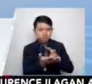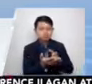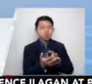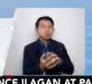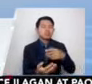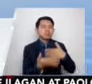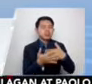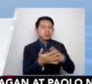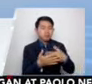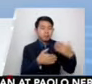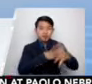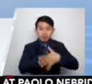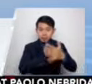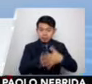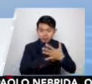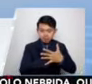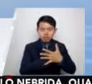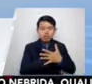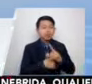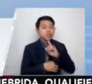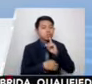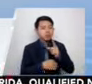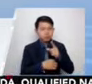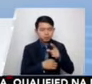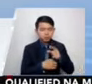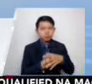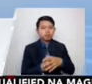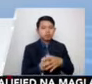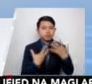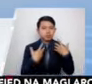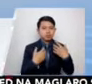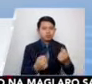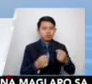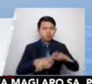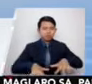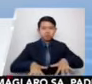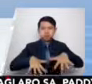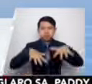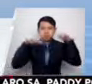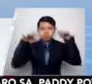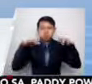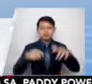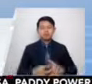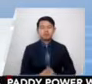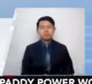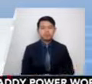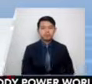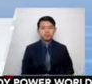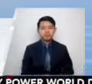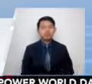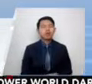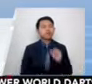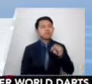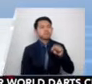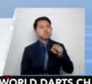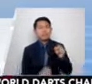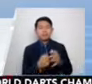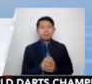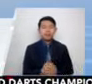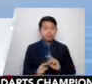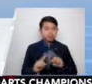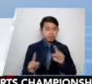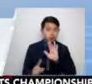nung malapit sa dagat talaga, yun talaga ang bumaha. I see. Pero sa inyo po ngayon,